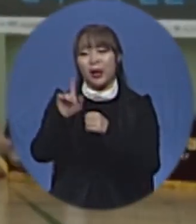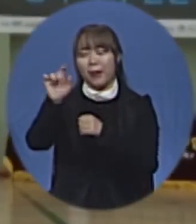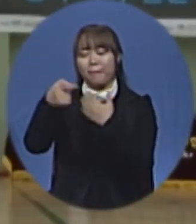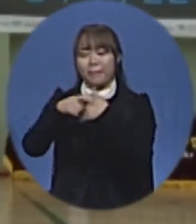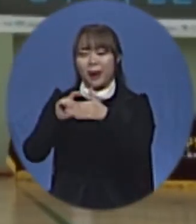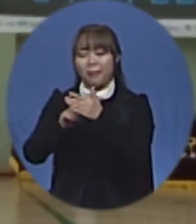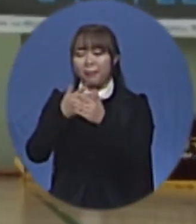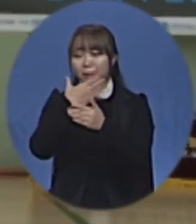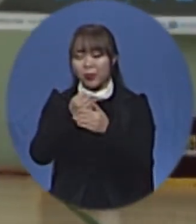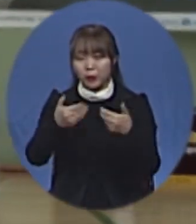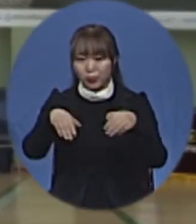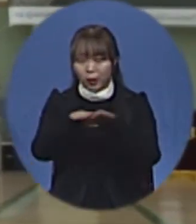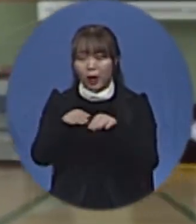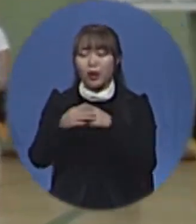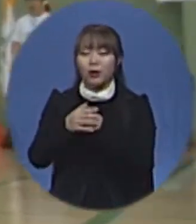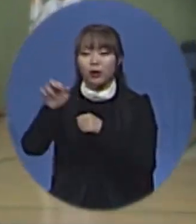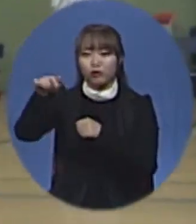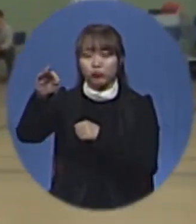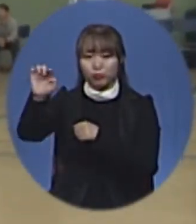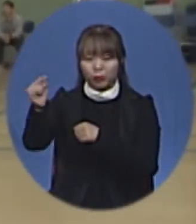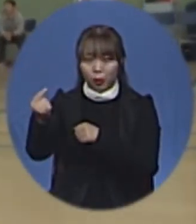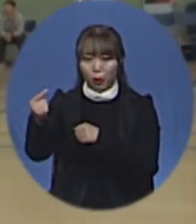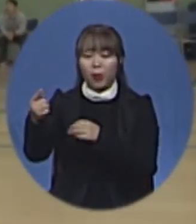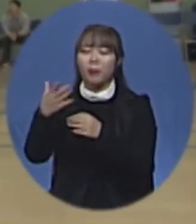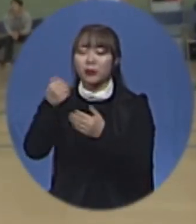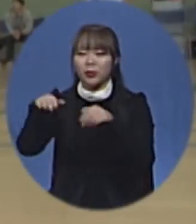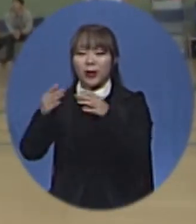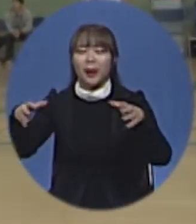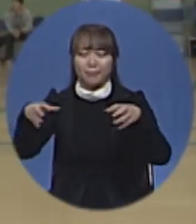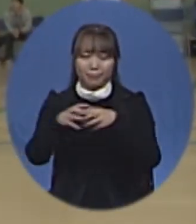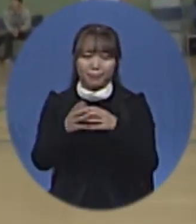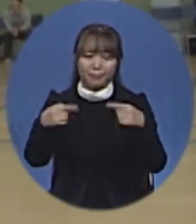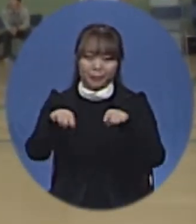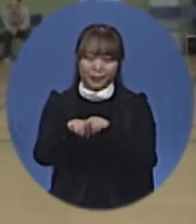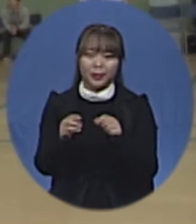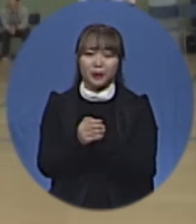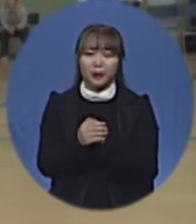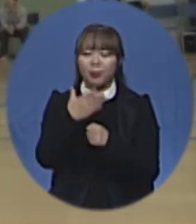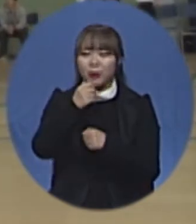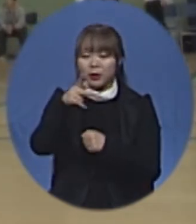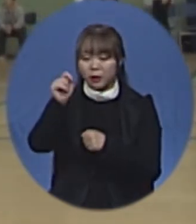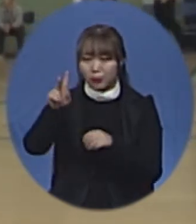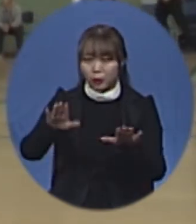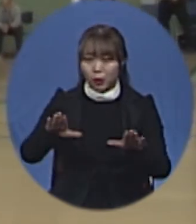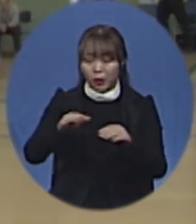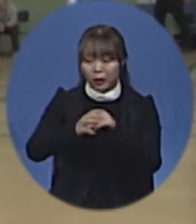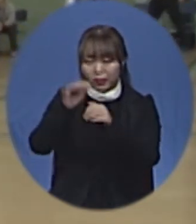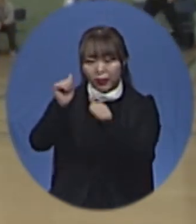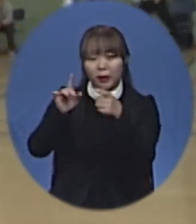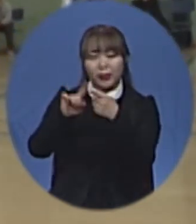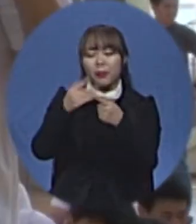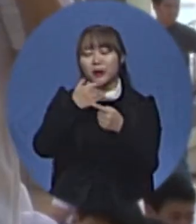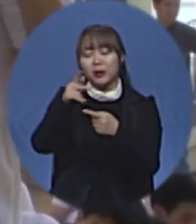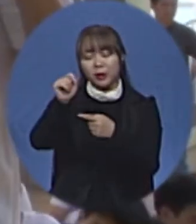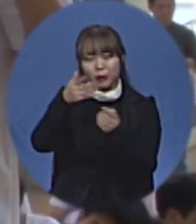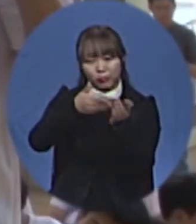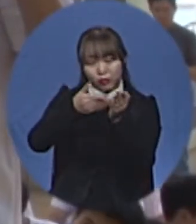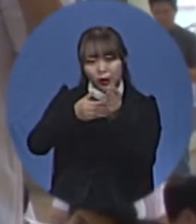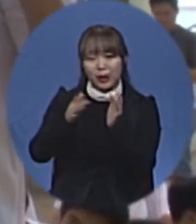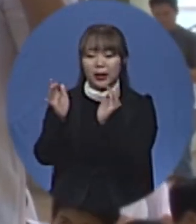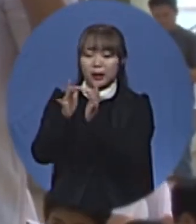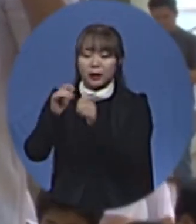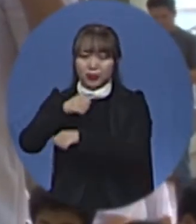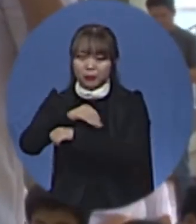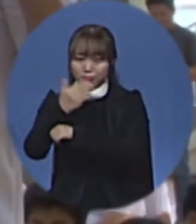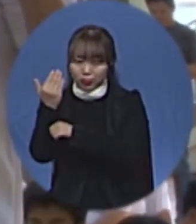한마음복지관과 군포시 장애인종합복지관이 공동 주최합니다. 한편 복지TV는 이번 리그를 복지TV 뉴스와 인터넷